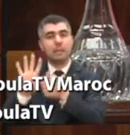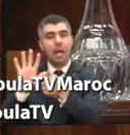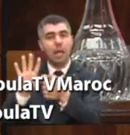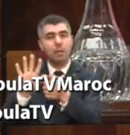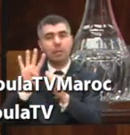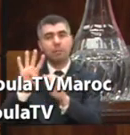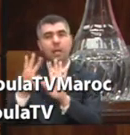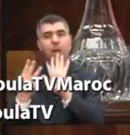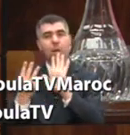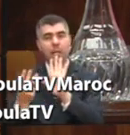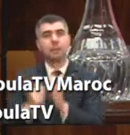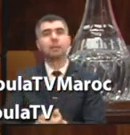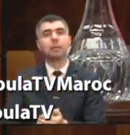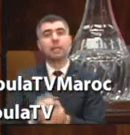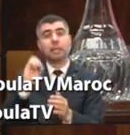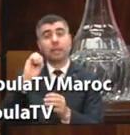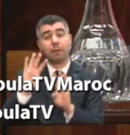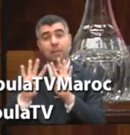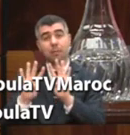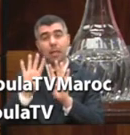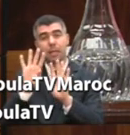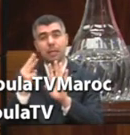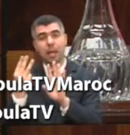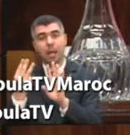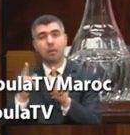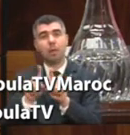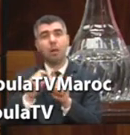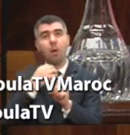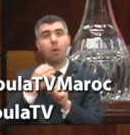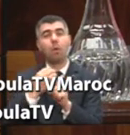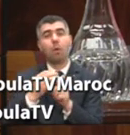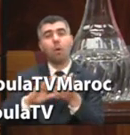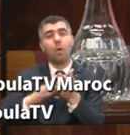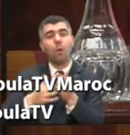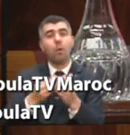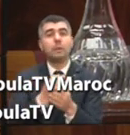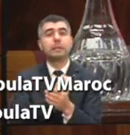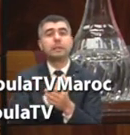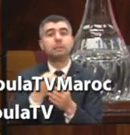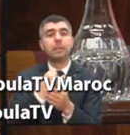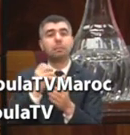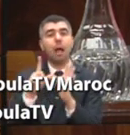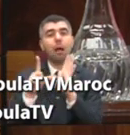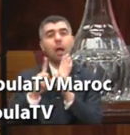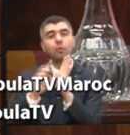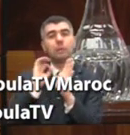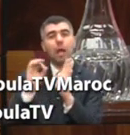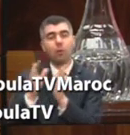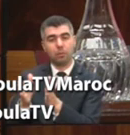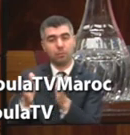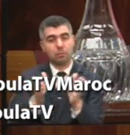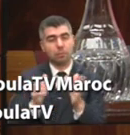القانون رقم 08/12 المتعلق بالهيئة الوطنية للطبيبات والأطباء. مقترح